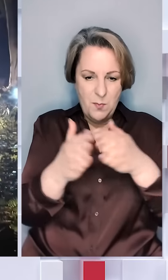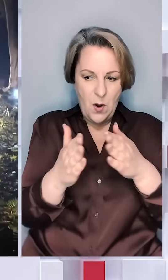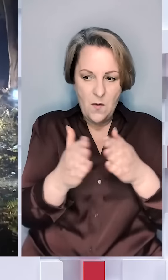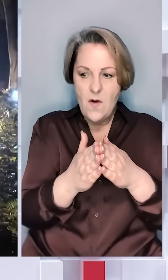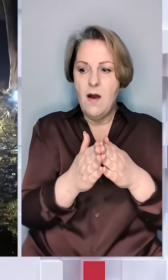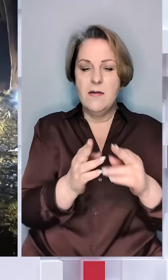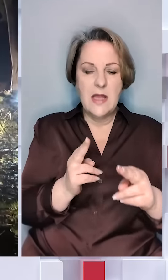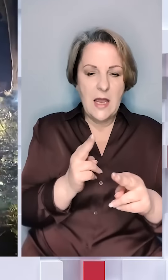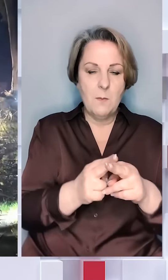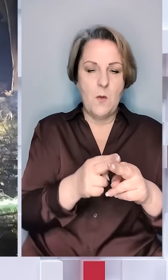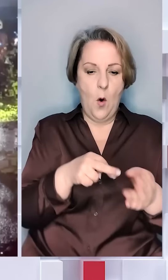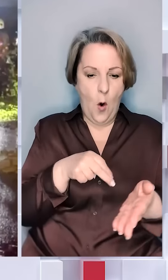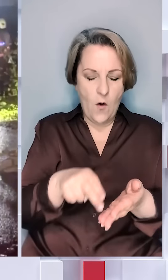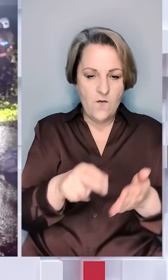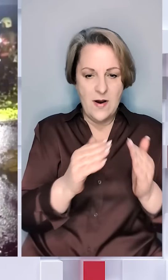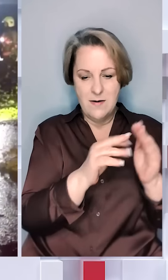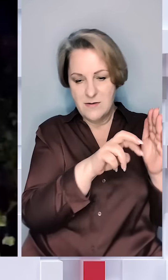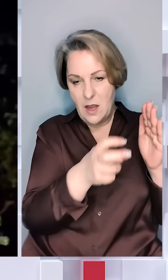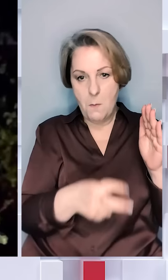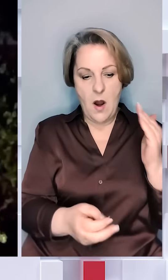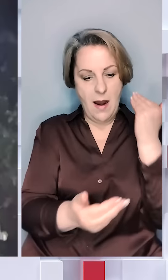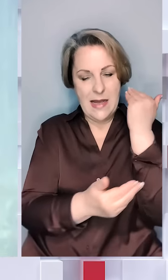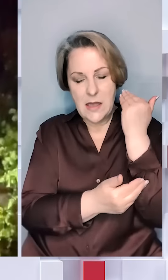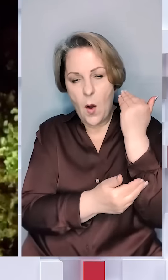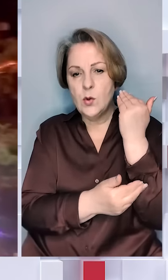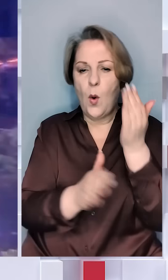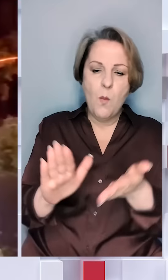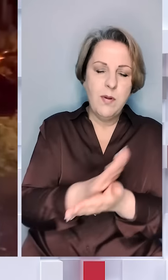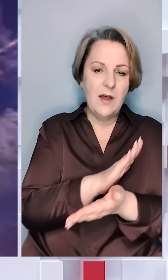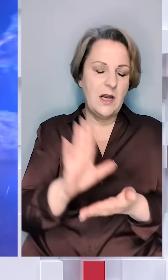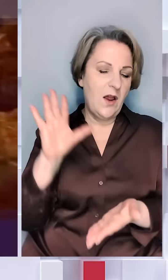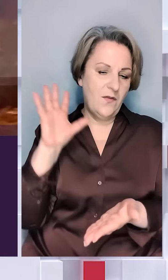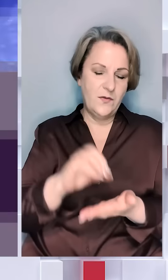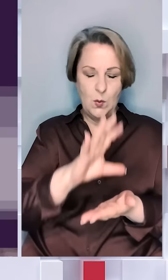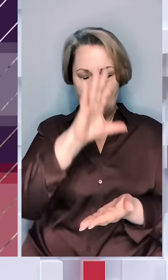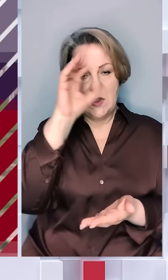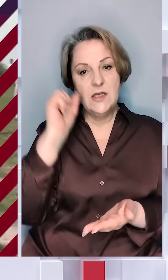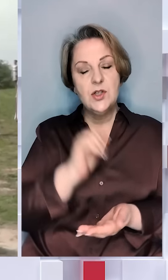багатоповерхівки та перегороджували виходи із під'їздів. Стовбури прибирали усю ніч.